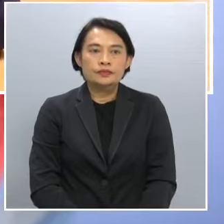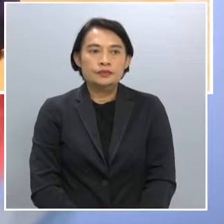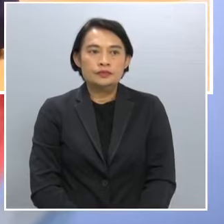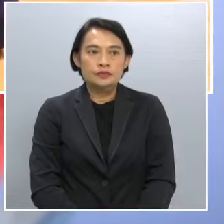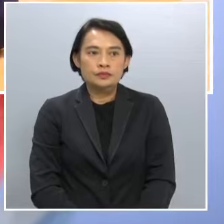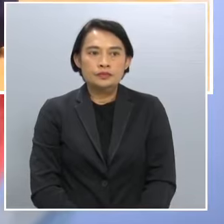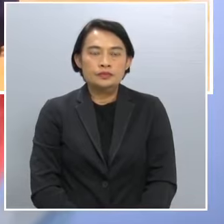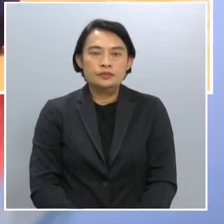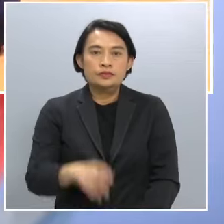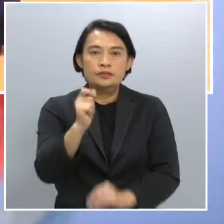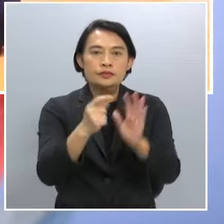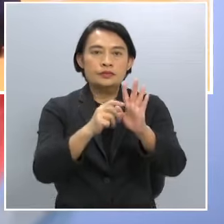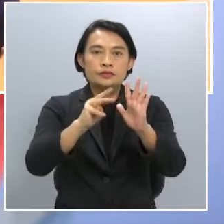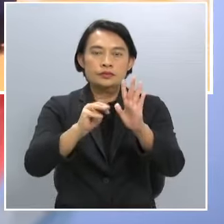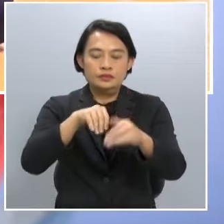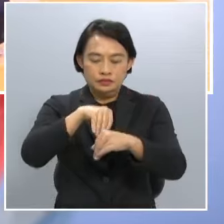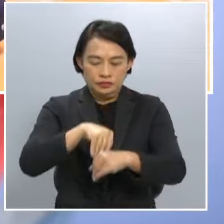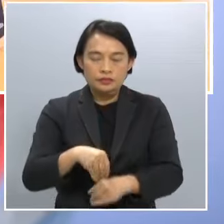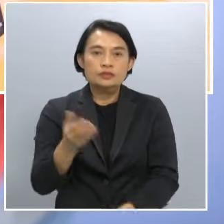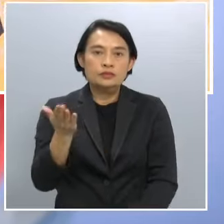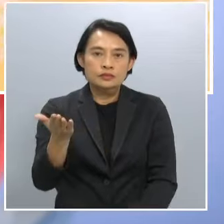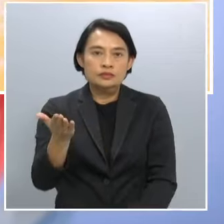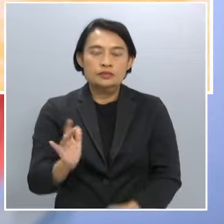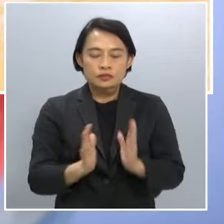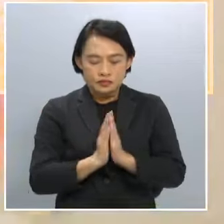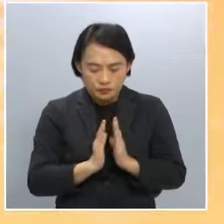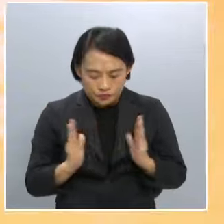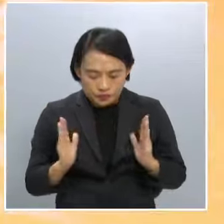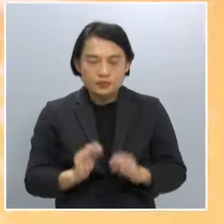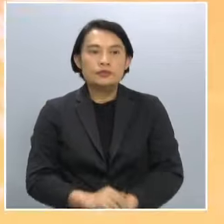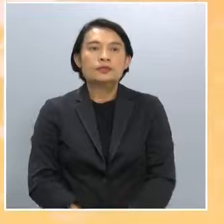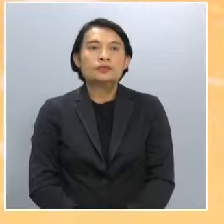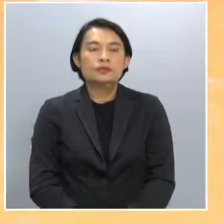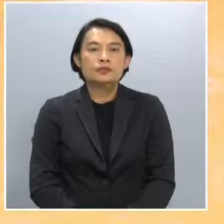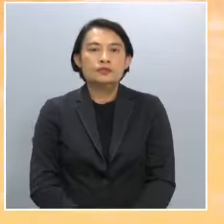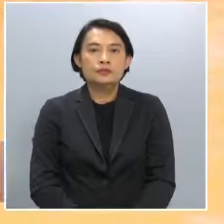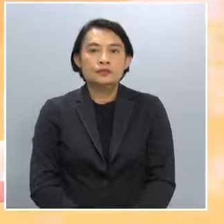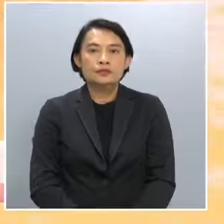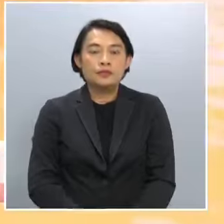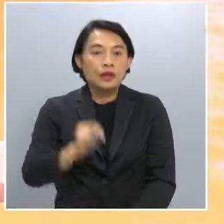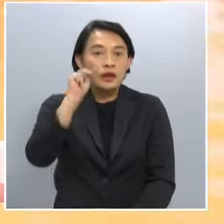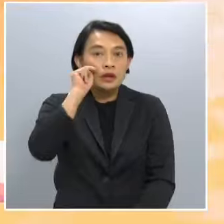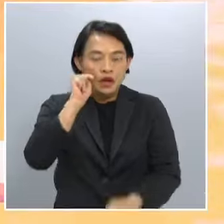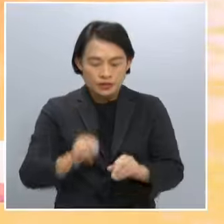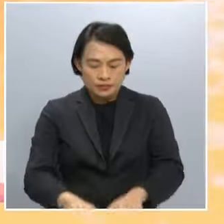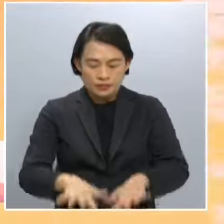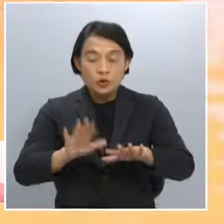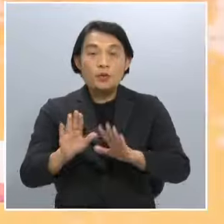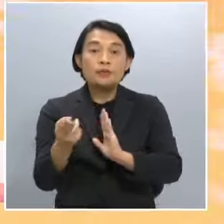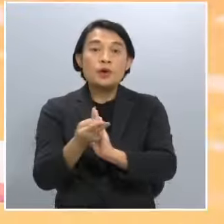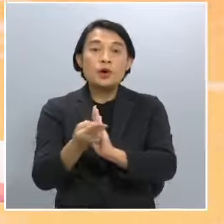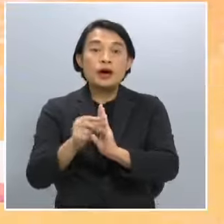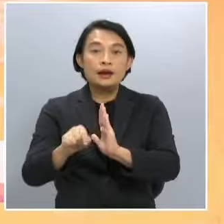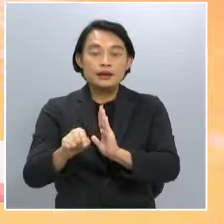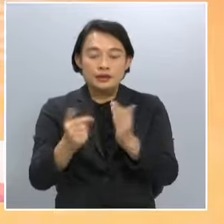คุณอาร์มลงพื้นที่นะ ค่ะ ขอบคุณครับพี่หนุ่มพี่หมวยครับคุณผู้ชมครับแม้ว่าสถานการณ์น้ำท่วมในจังหวัดหนองคายเนี่ยบางจุด